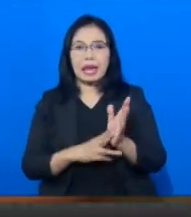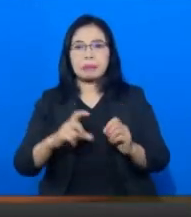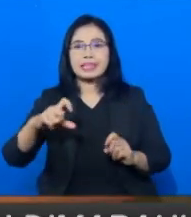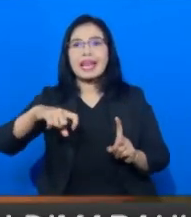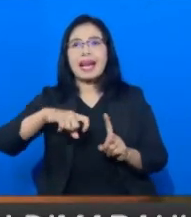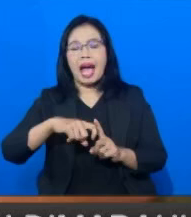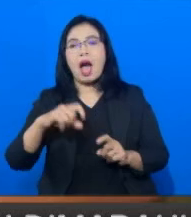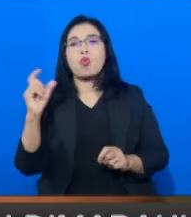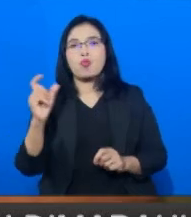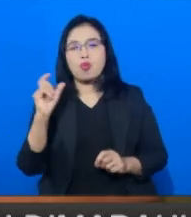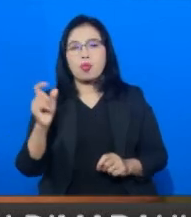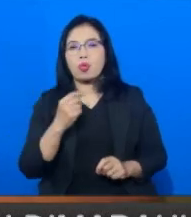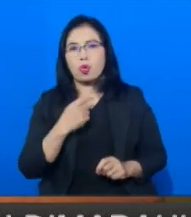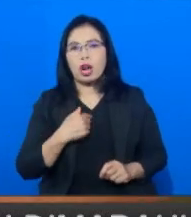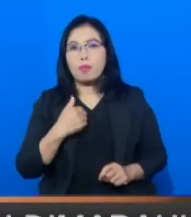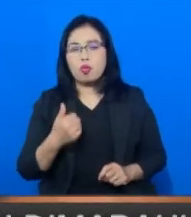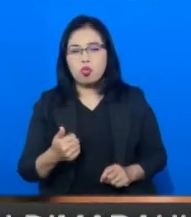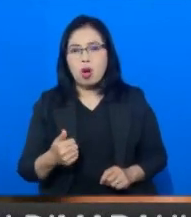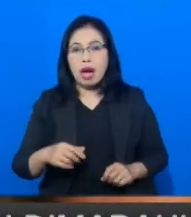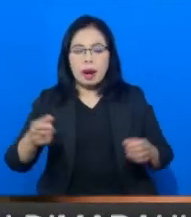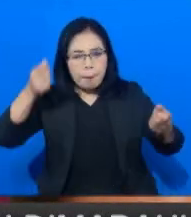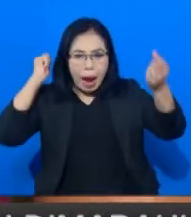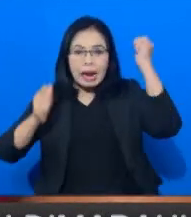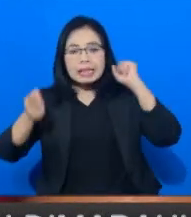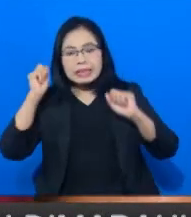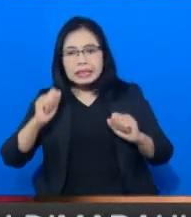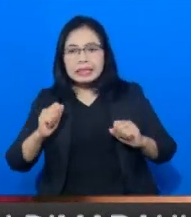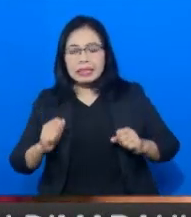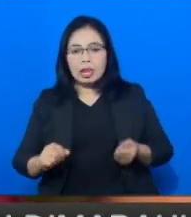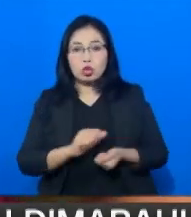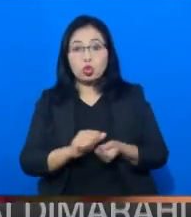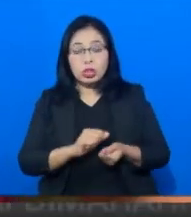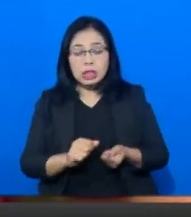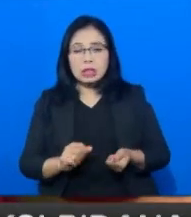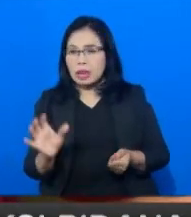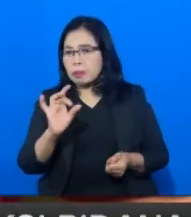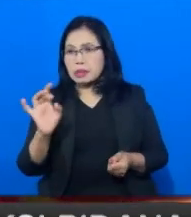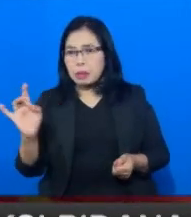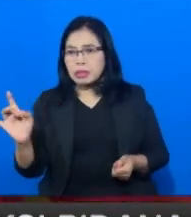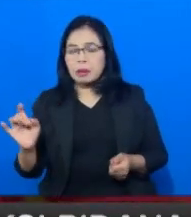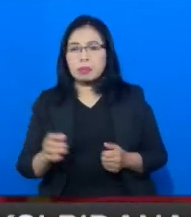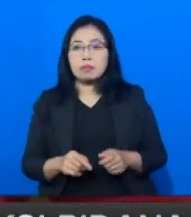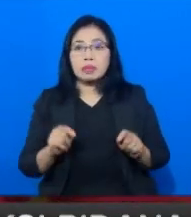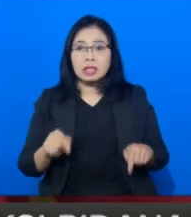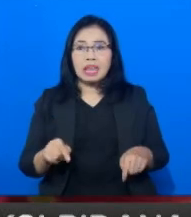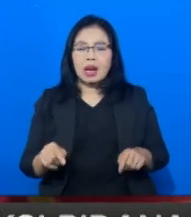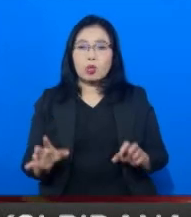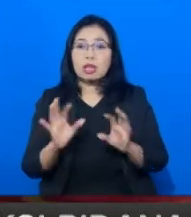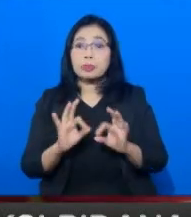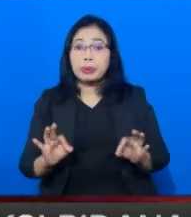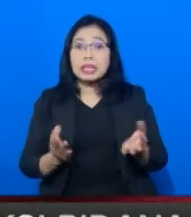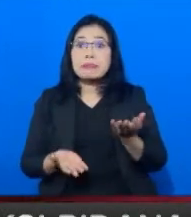mandi, kebutuhan masak, dan yang lainnya. Hal ini jauh berkurang dibanding tahun-tahun sebelumnya.